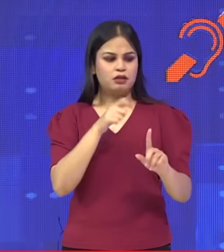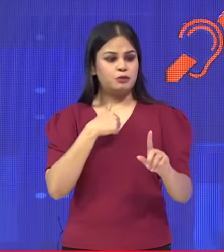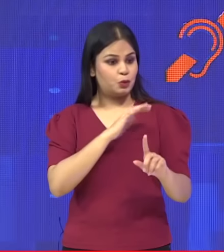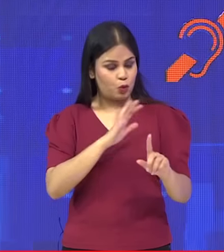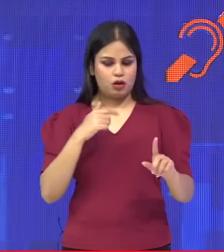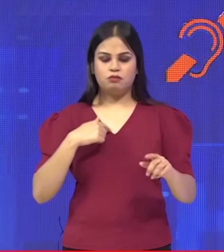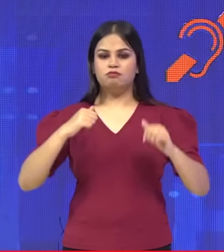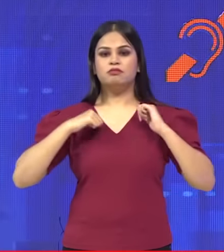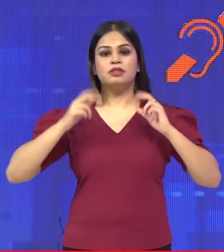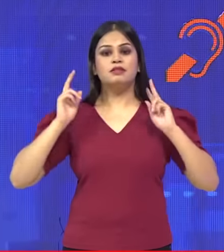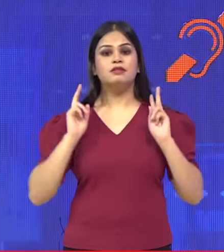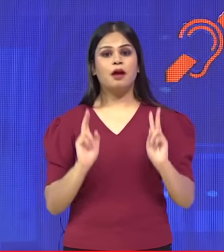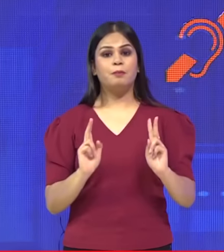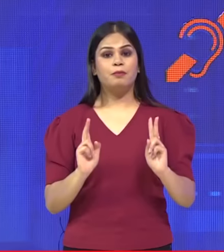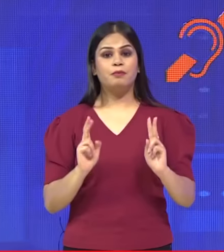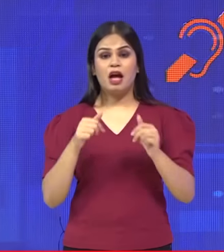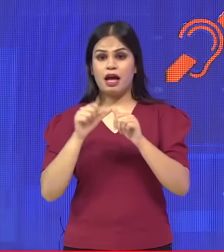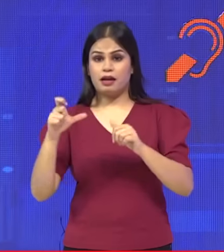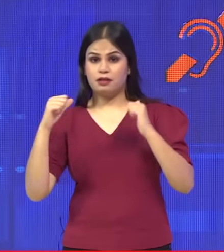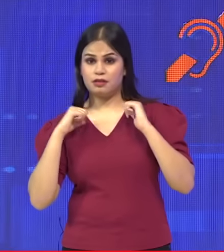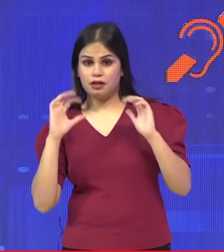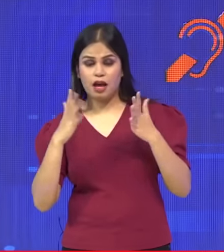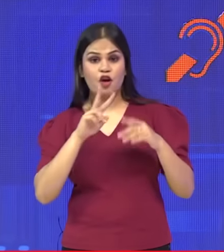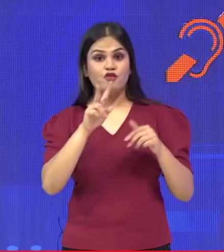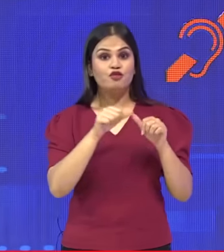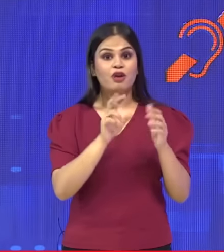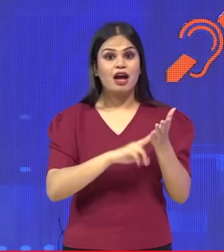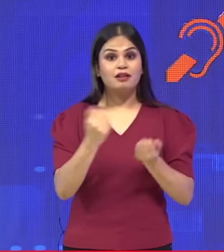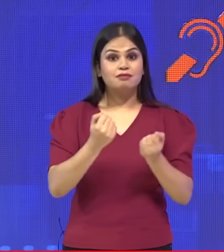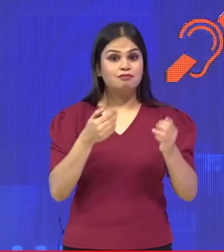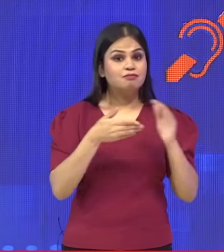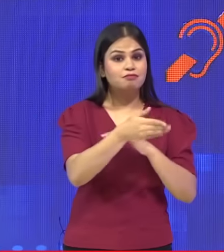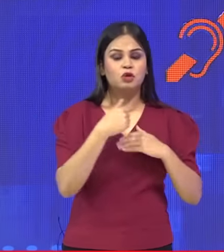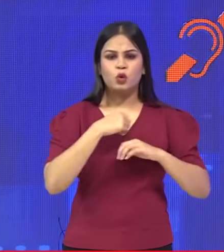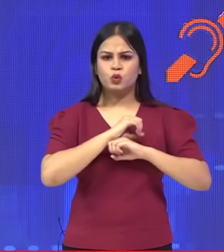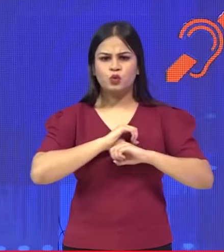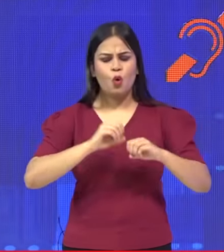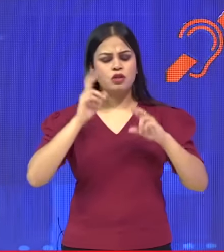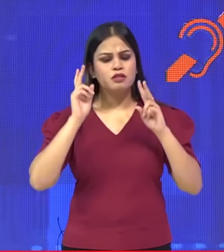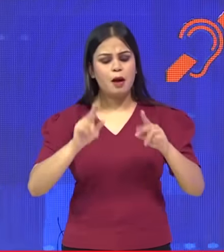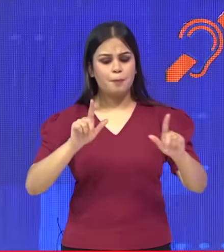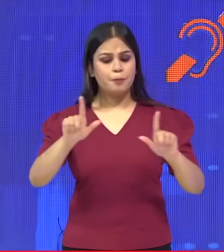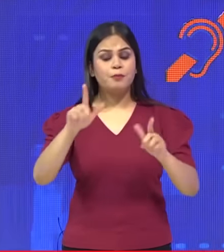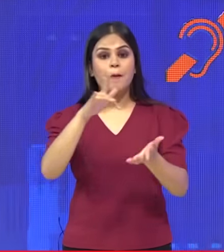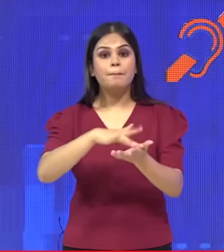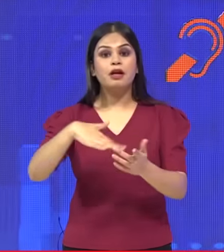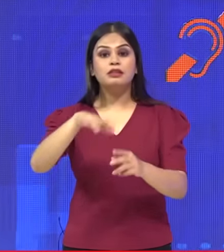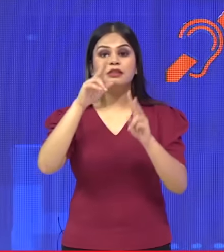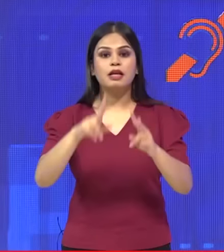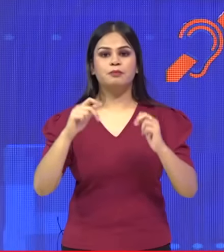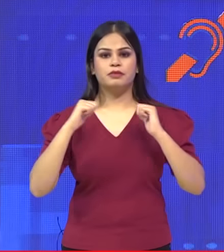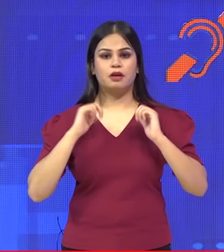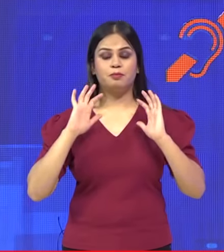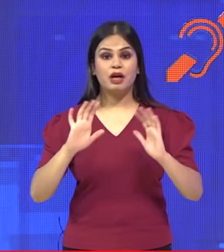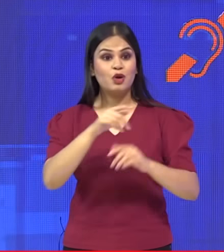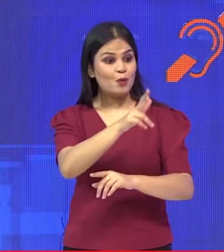वन में बैठता हूं नाम एक में बैठता हूं जहां पर सेट है मैं वहीं पर बैठा हूं तु आउट जब तक ये पैकअप